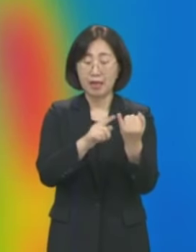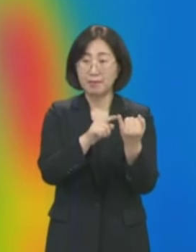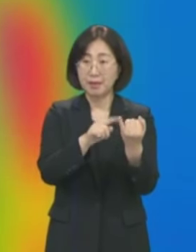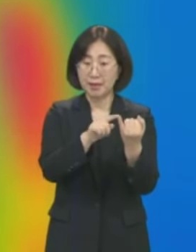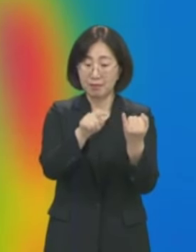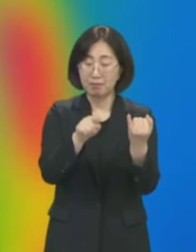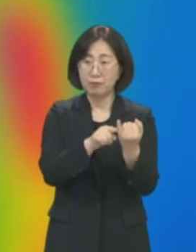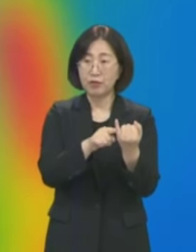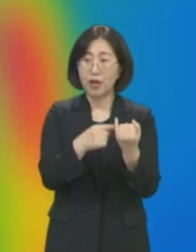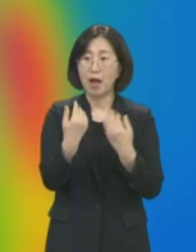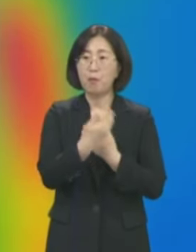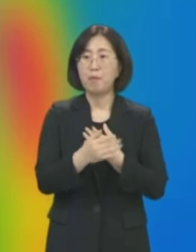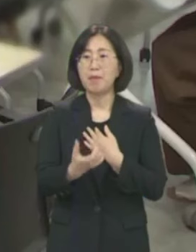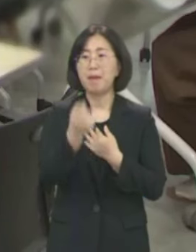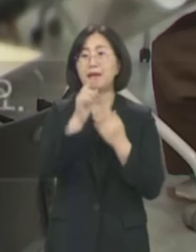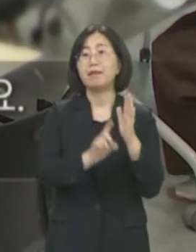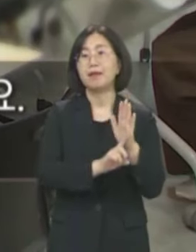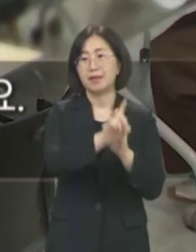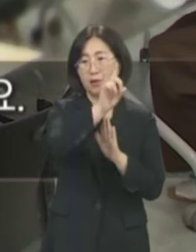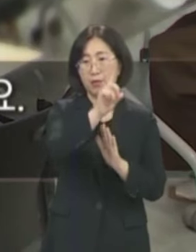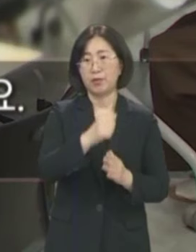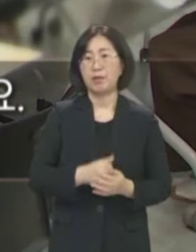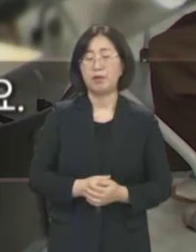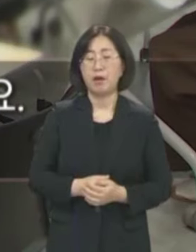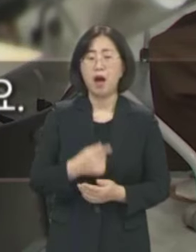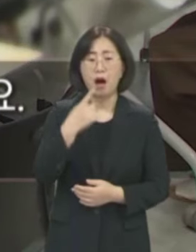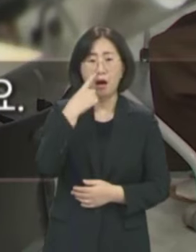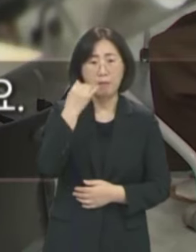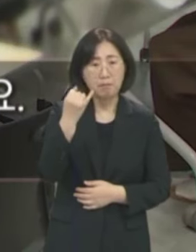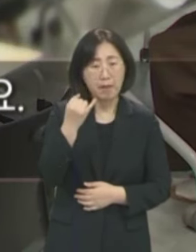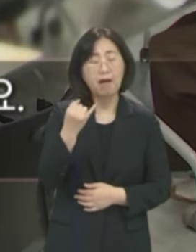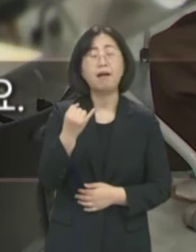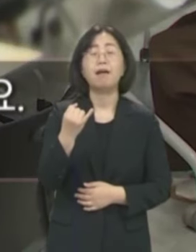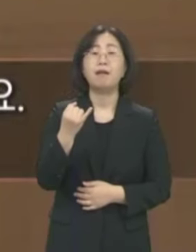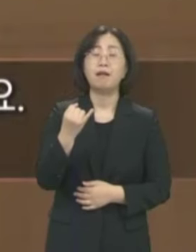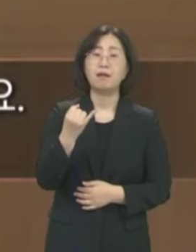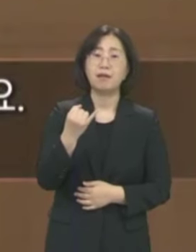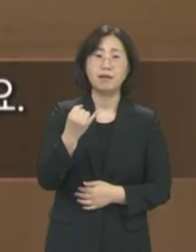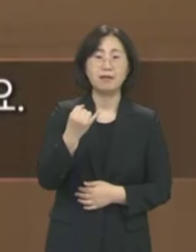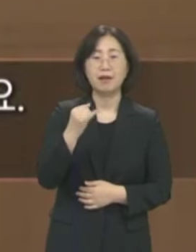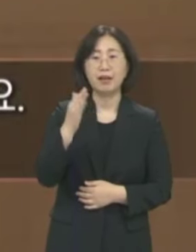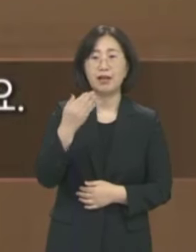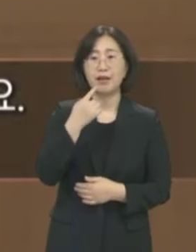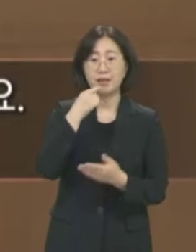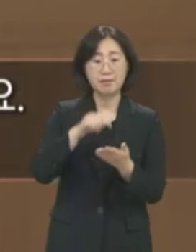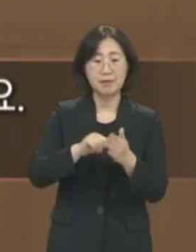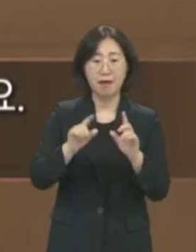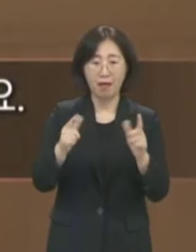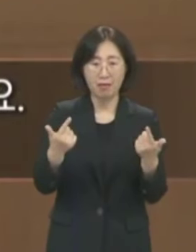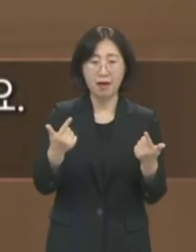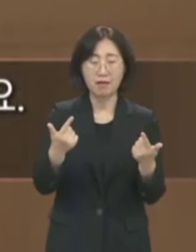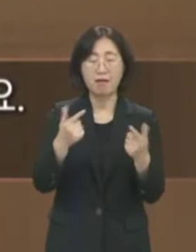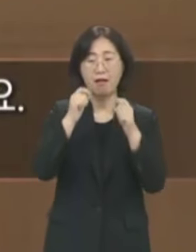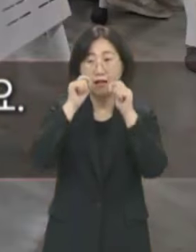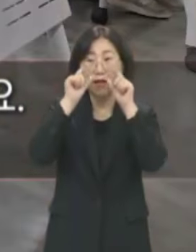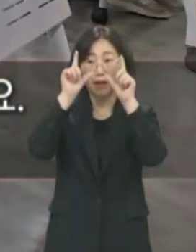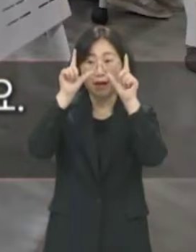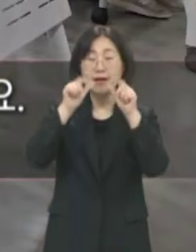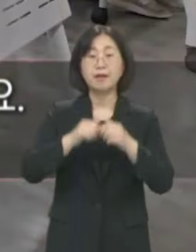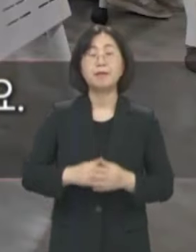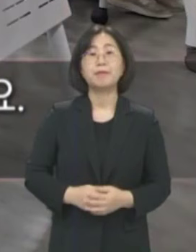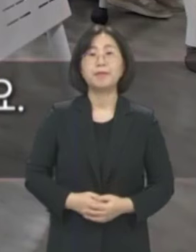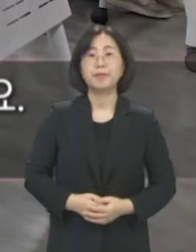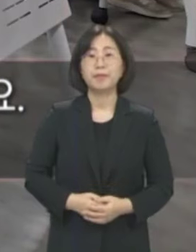훨씬 빠르게 상승하는 겁니다. 엄마가 된다는 게 정말 쉽지 않다는 거를 많이 깨닫고 있고요.